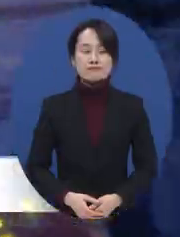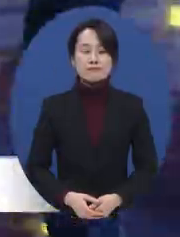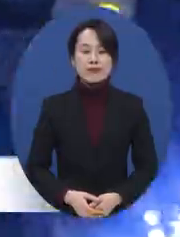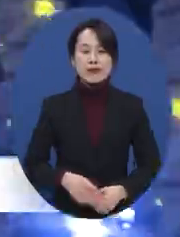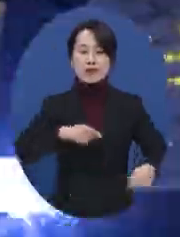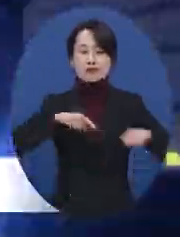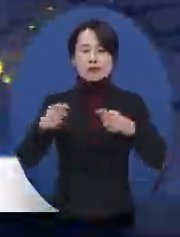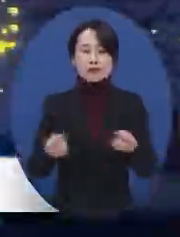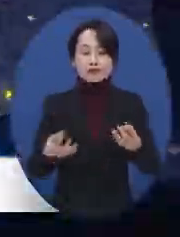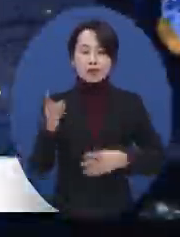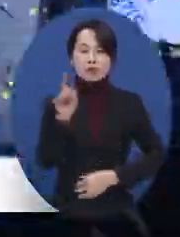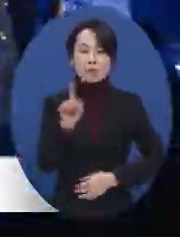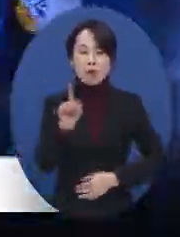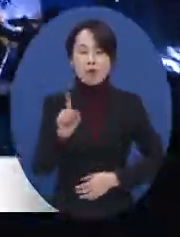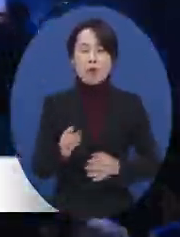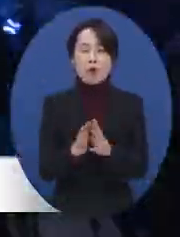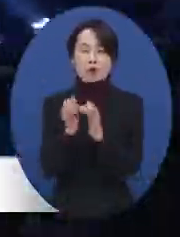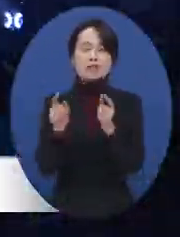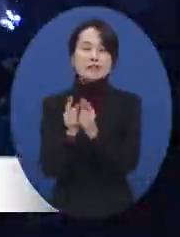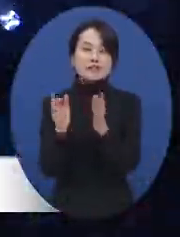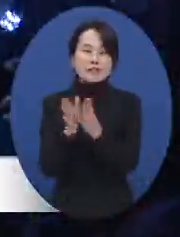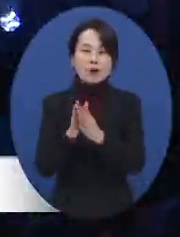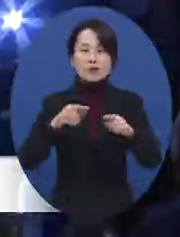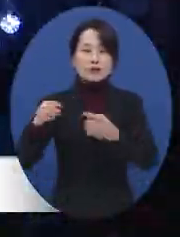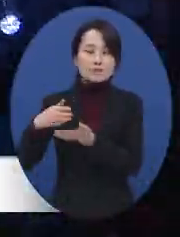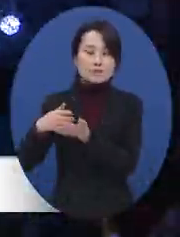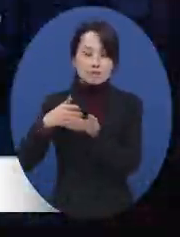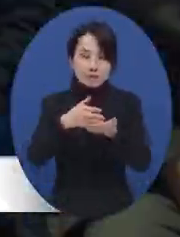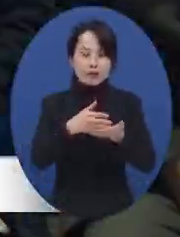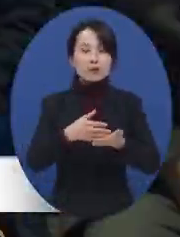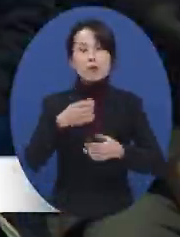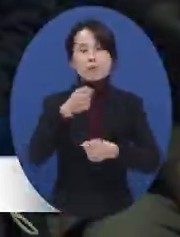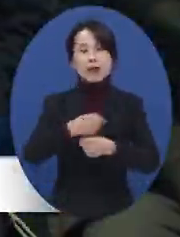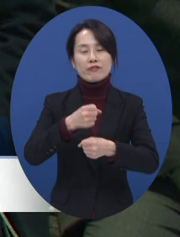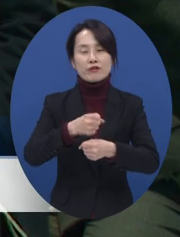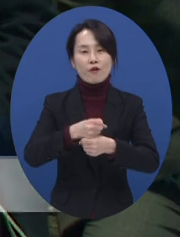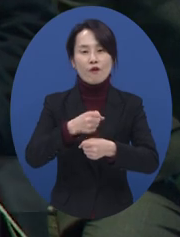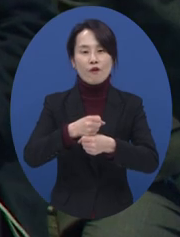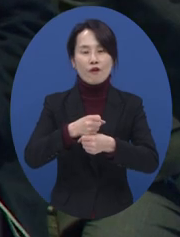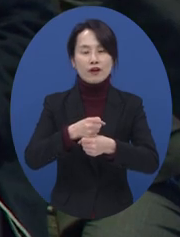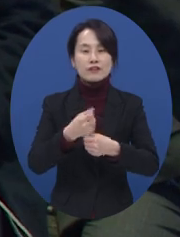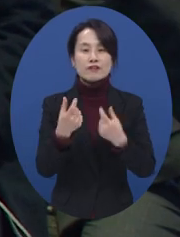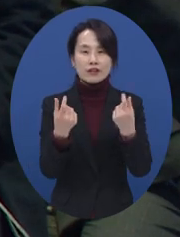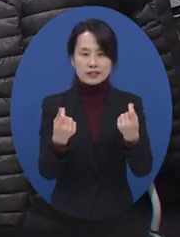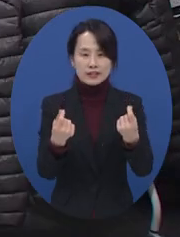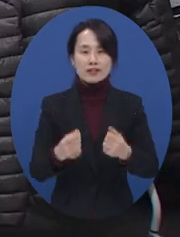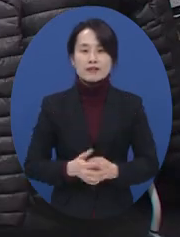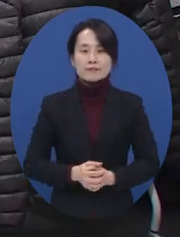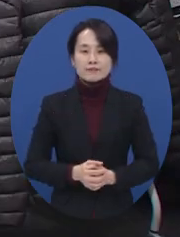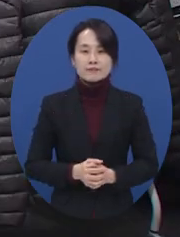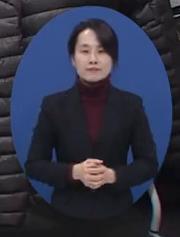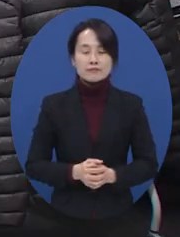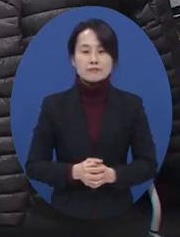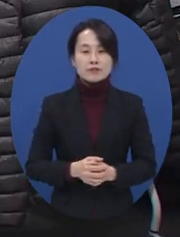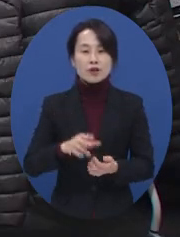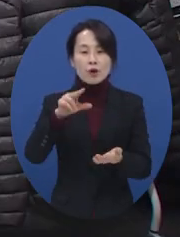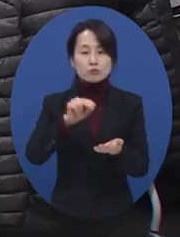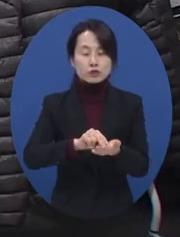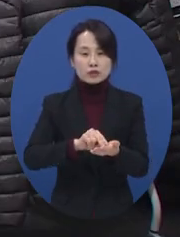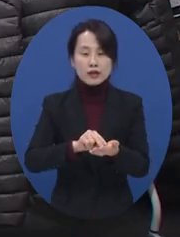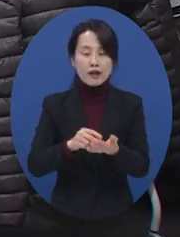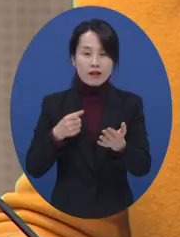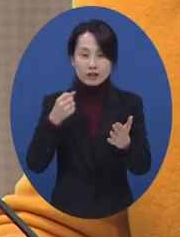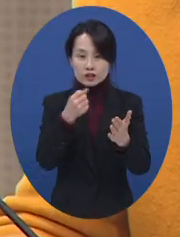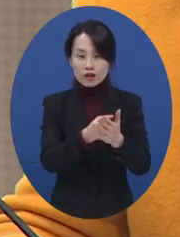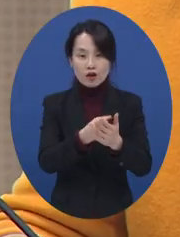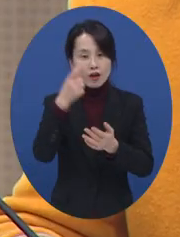경기도민 정책축제는 말 그대로 시민이 직접 정책을 제안하고 만들어가는 자리로 구성됐습니다. 얘기가 필요하다고 생각되는